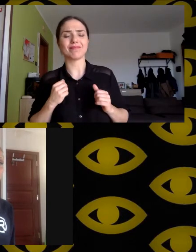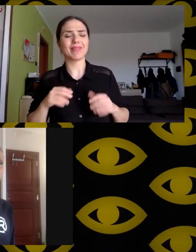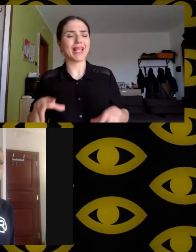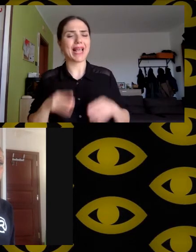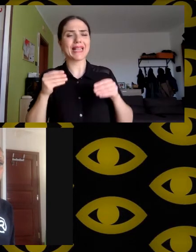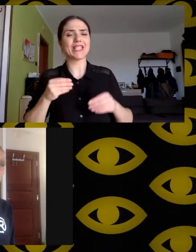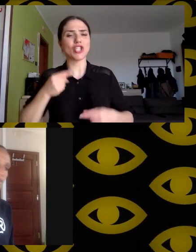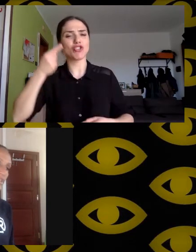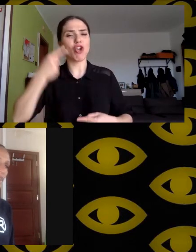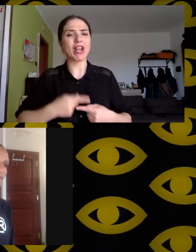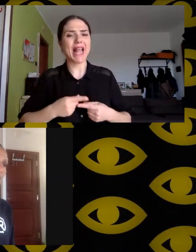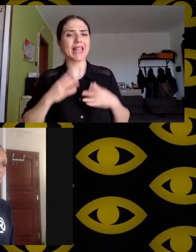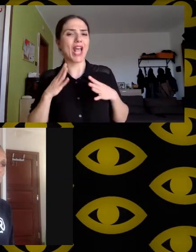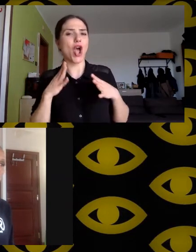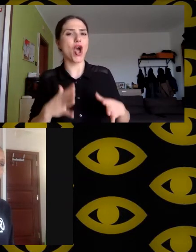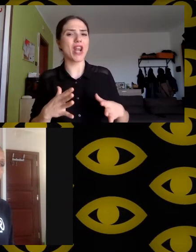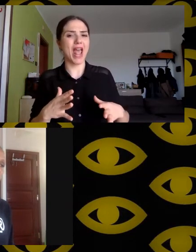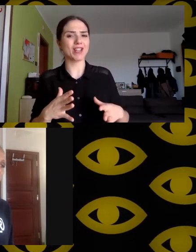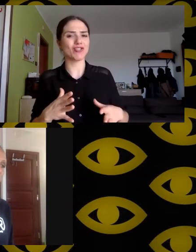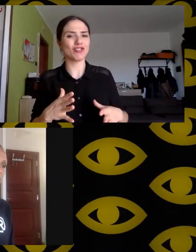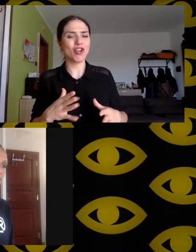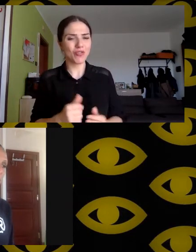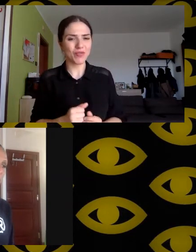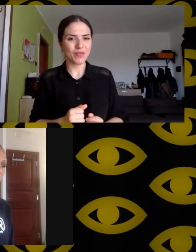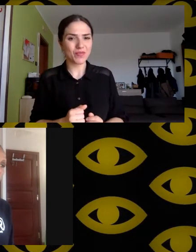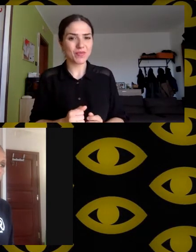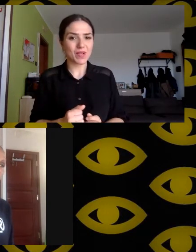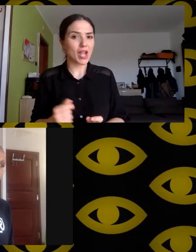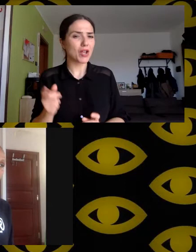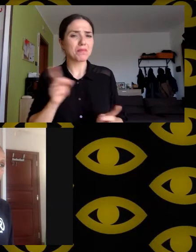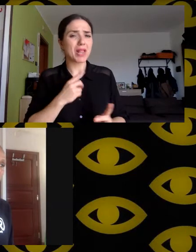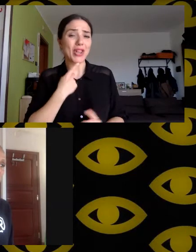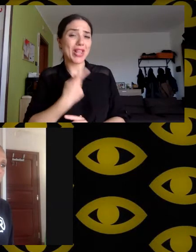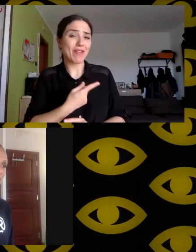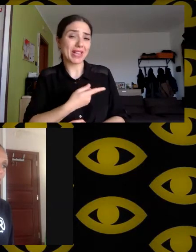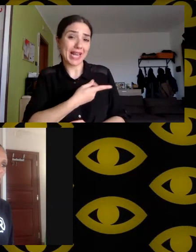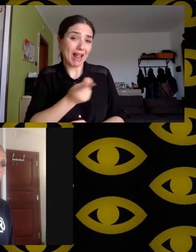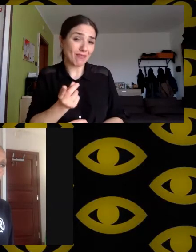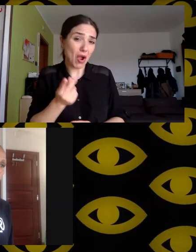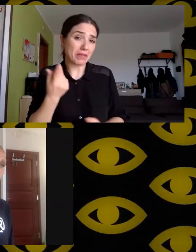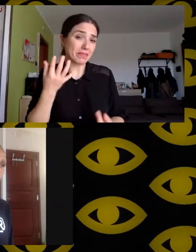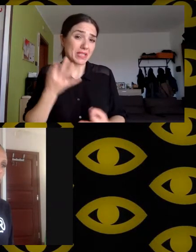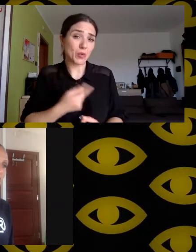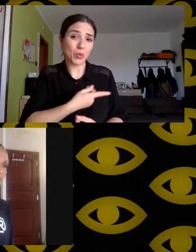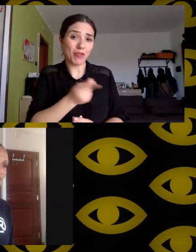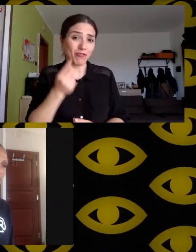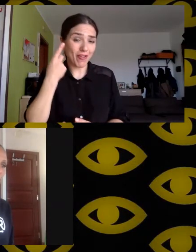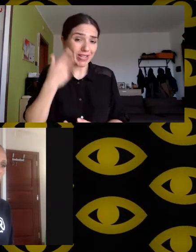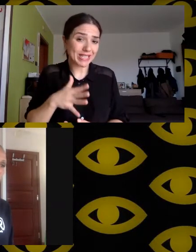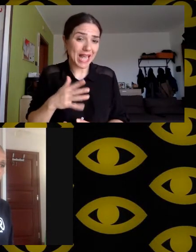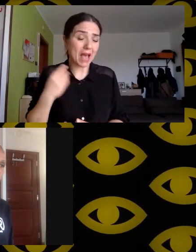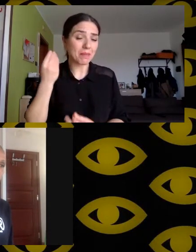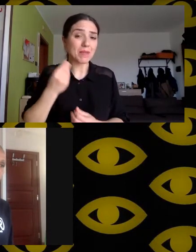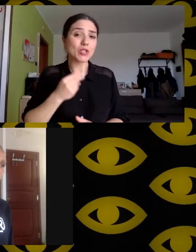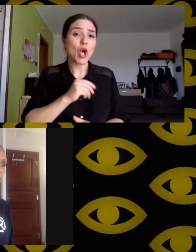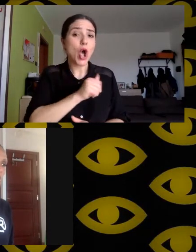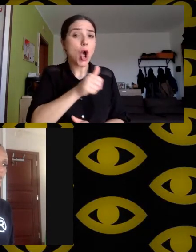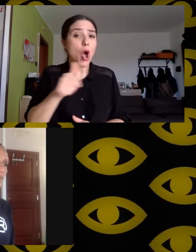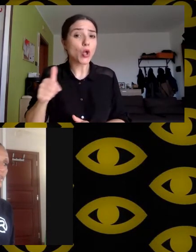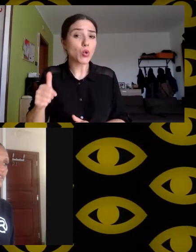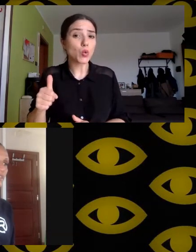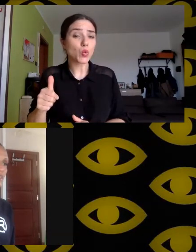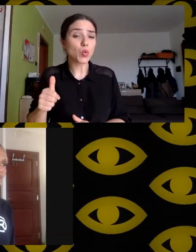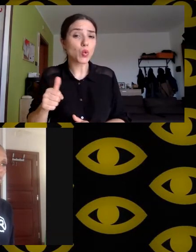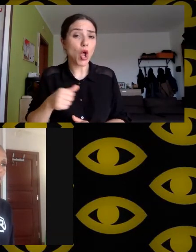E non lo devo dire a voi perché sicuramente lo sapete perfettamente, ma credo che ognuno di noi, ognuno di noi in ascolto in